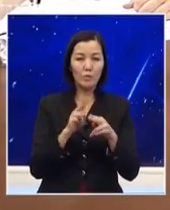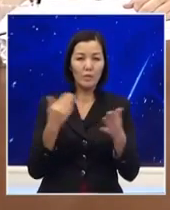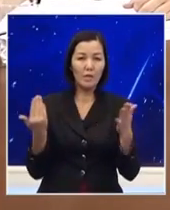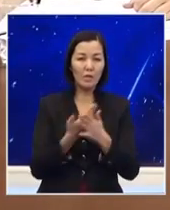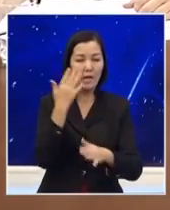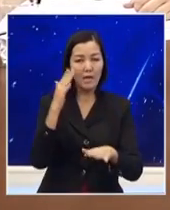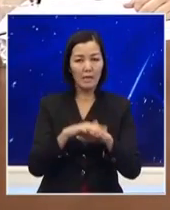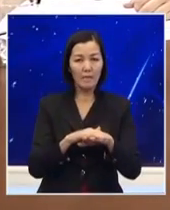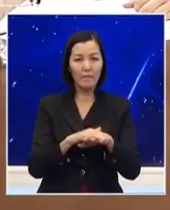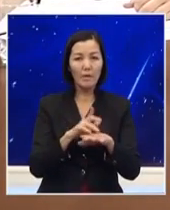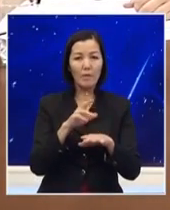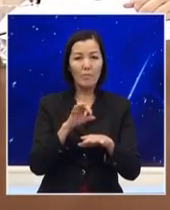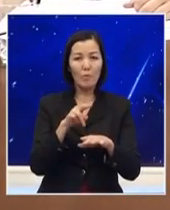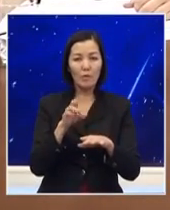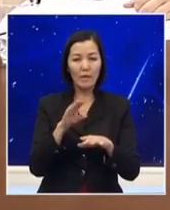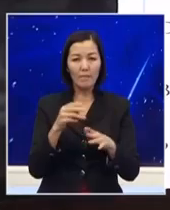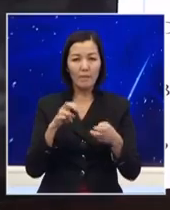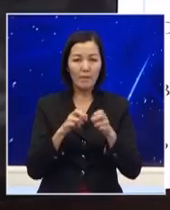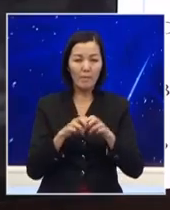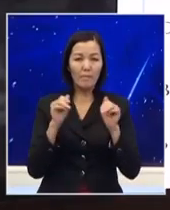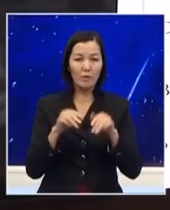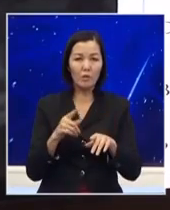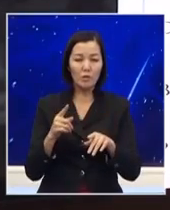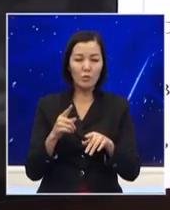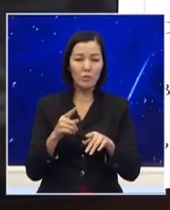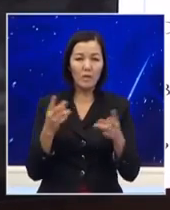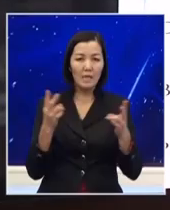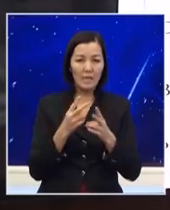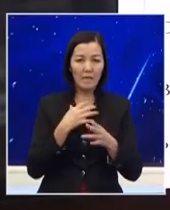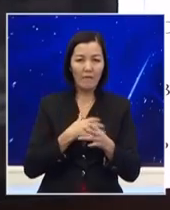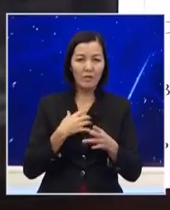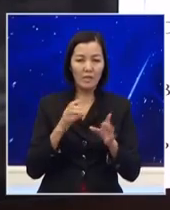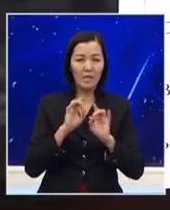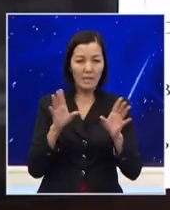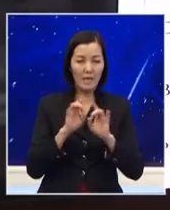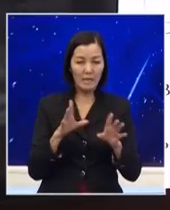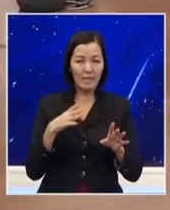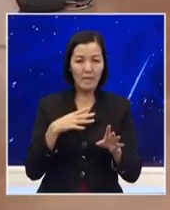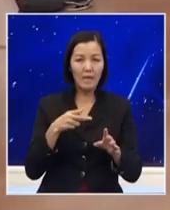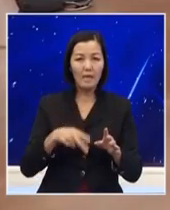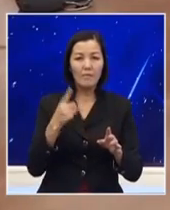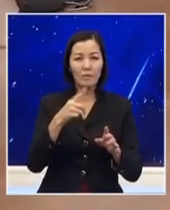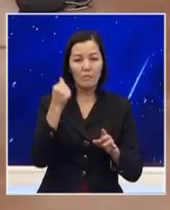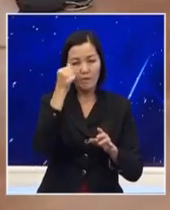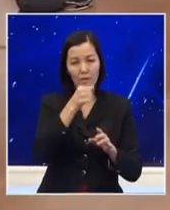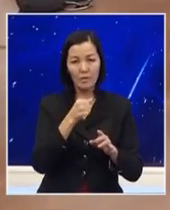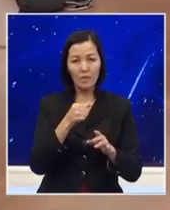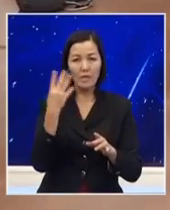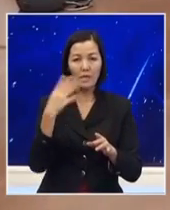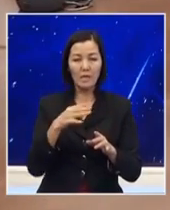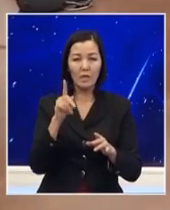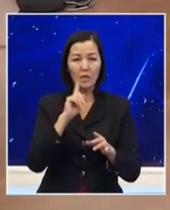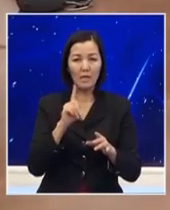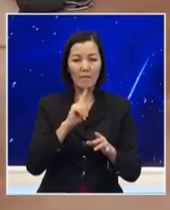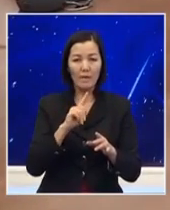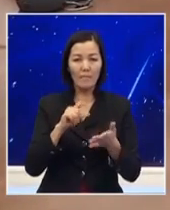әкім Батыр Молдахмет осы мәселені шешу алғашқы кезекте екенін жеткізді. 2021 жылға 40 жалдамалы пәтер